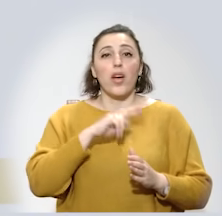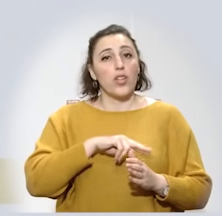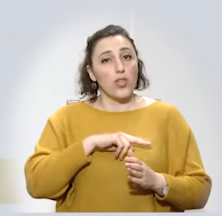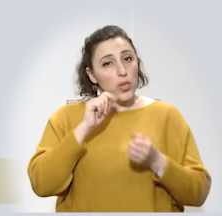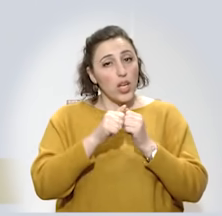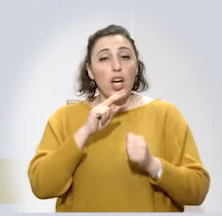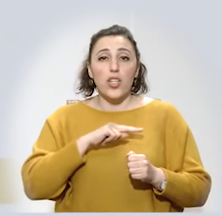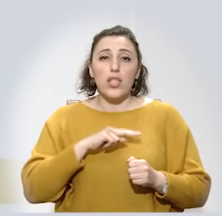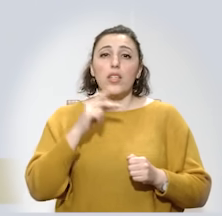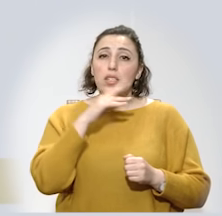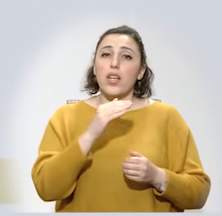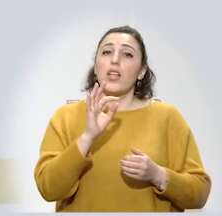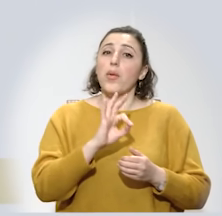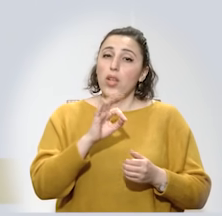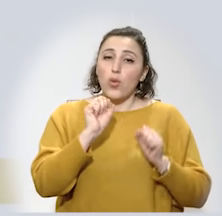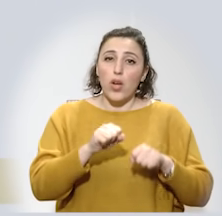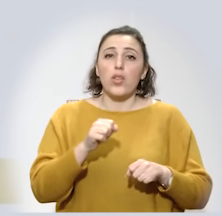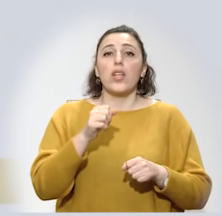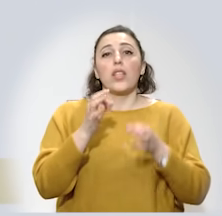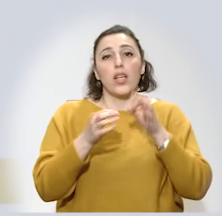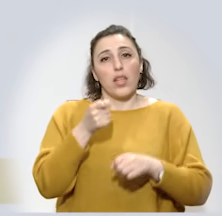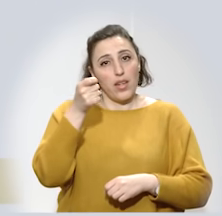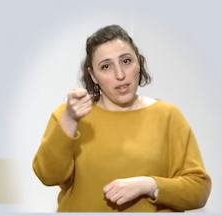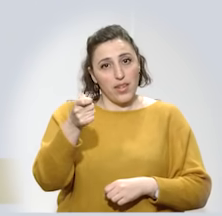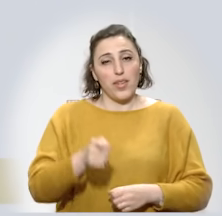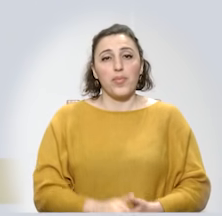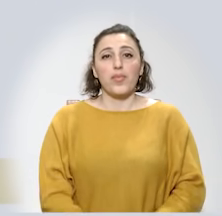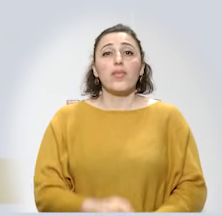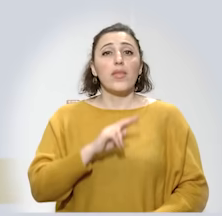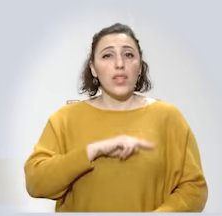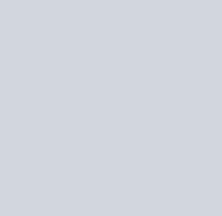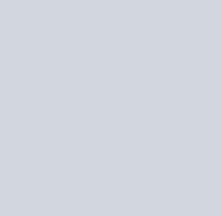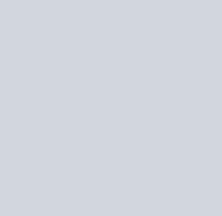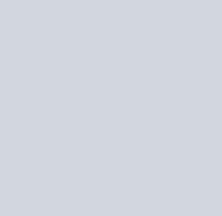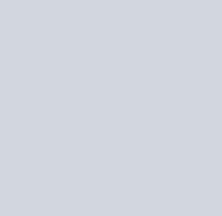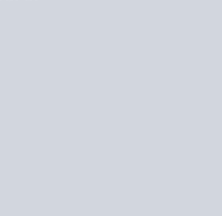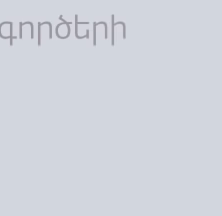Հիշեք, աշխատանքային խախտված իրավունքների վերականգնման նպատակով կարող եք դիմել նաև դատարան։